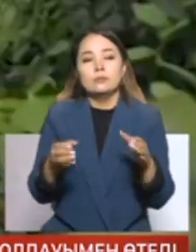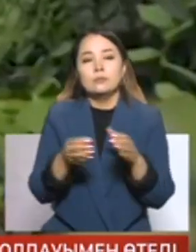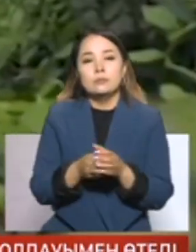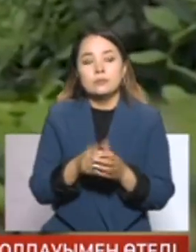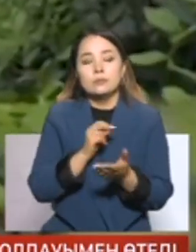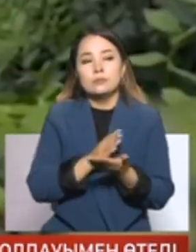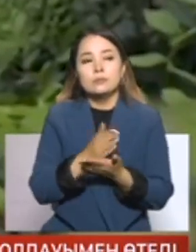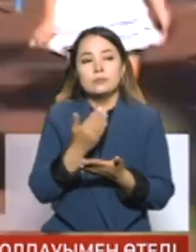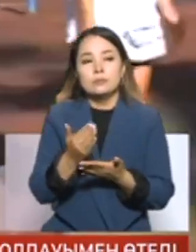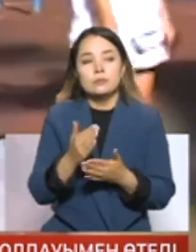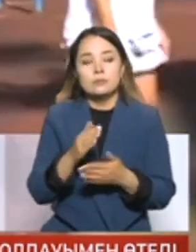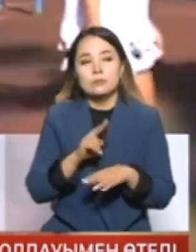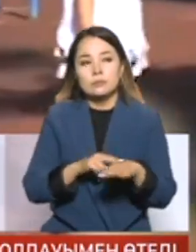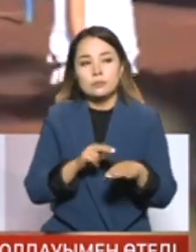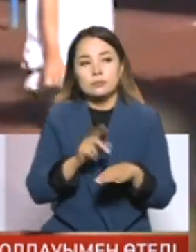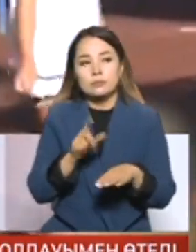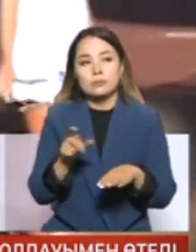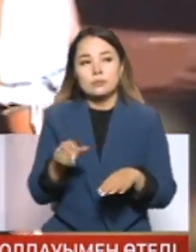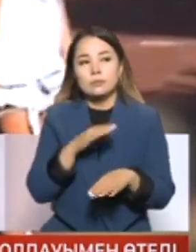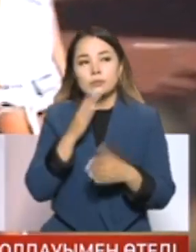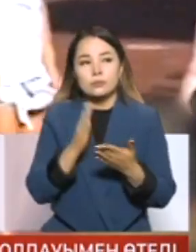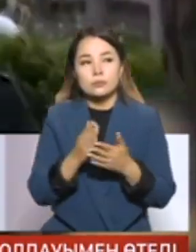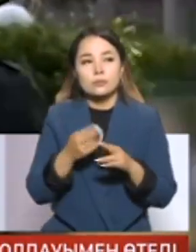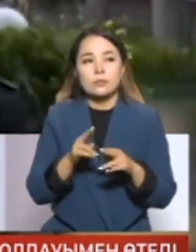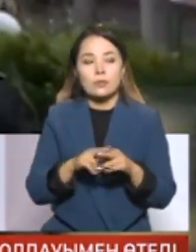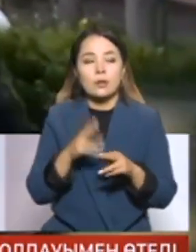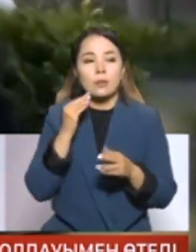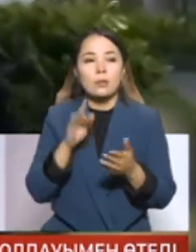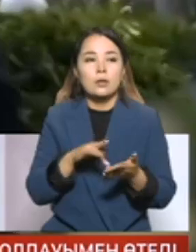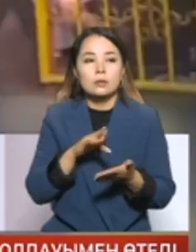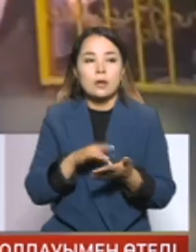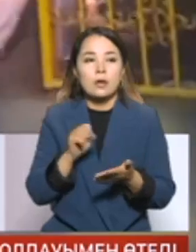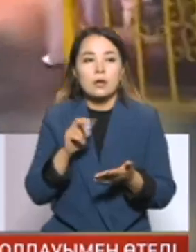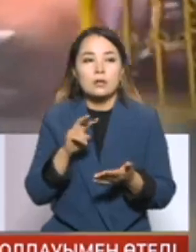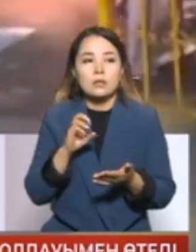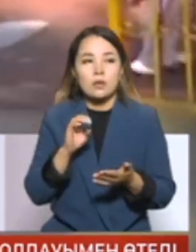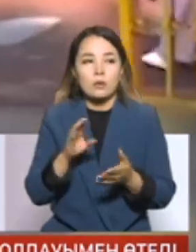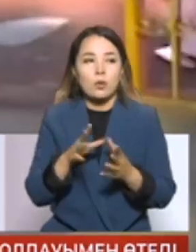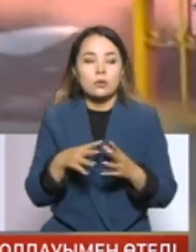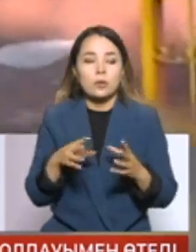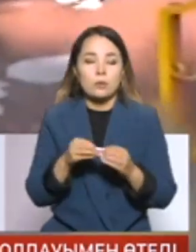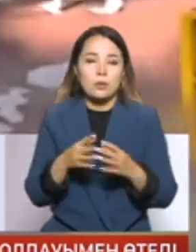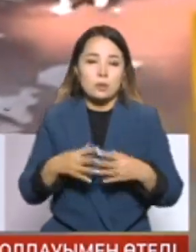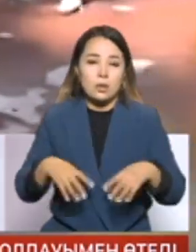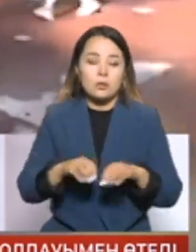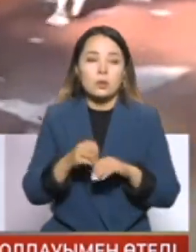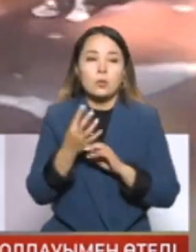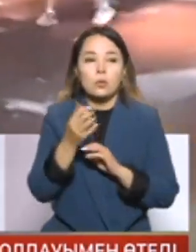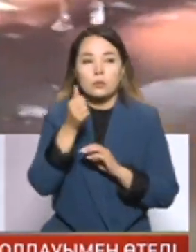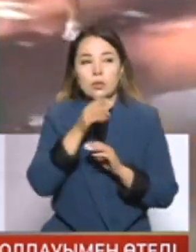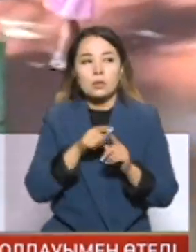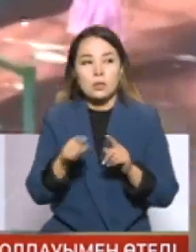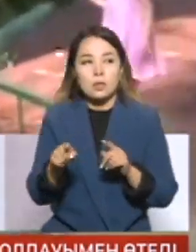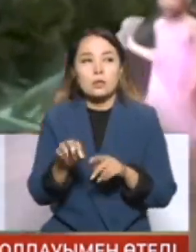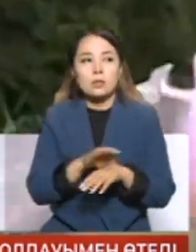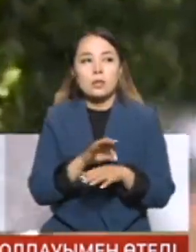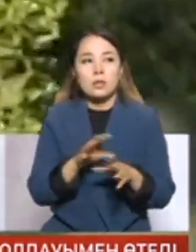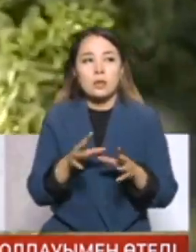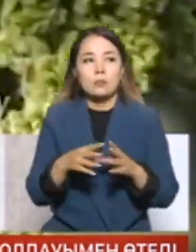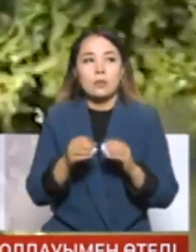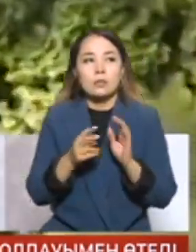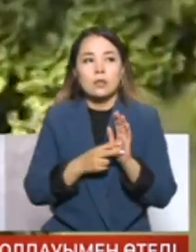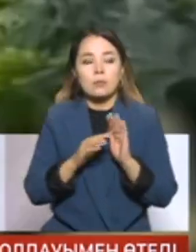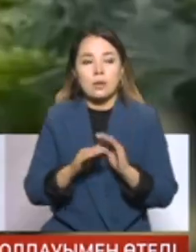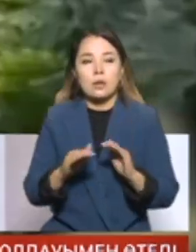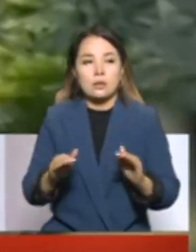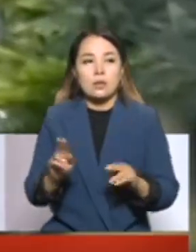әулетімен қызмет ететін тәртіп сақшылары жетерлік. Солардың бірі алматылық Альсеровтер отбасы. Отау құрғандарына 14 жыл болған ерлі зайыпты жеті бала